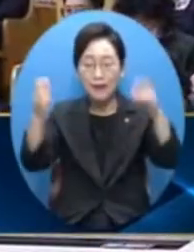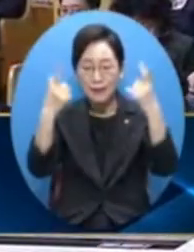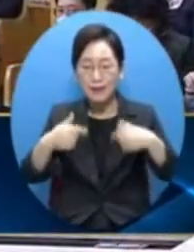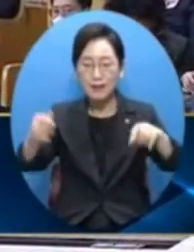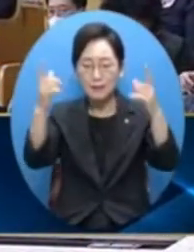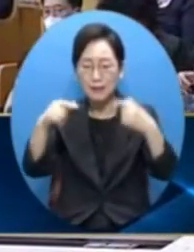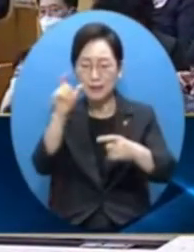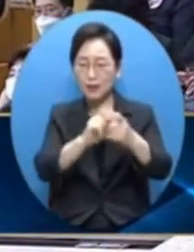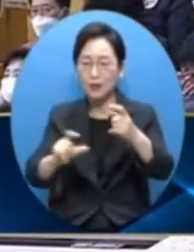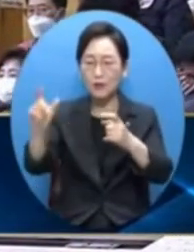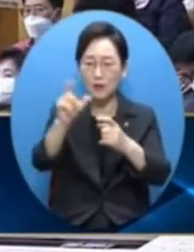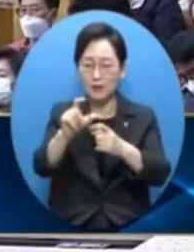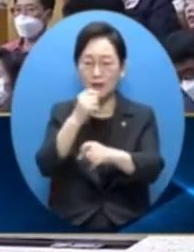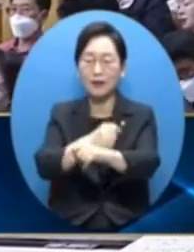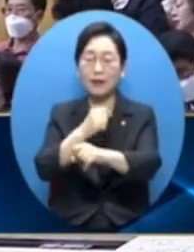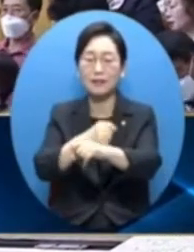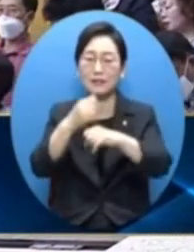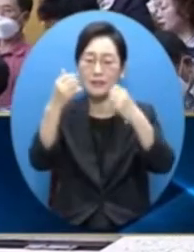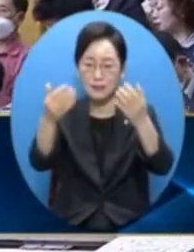날마다 더하게 하시니라.